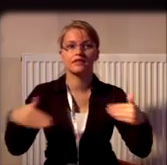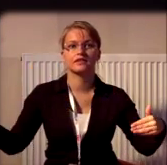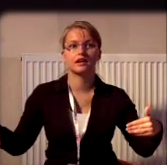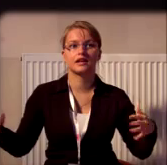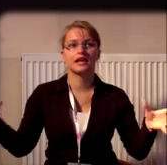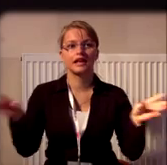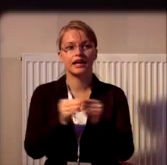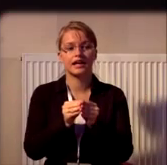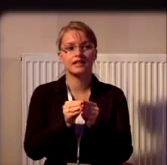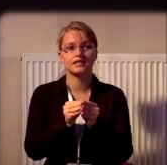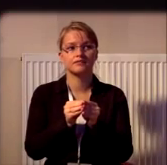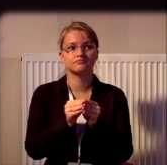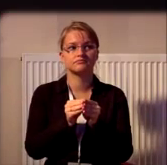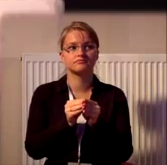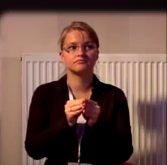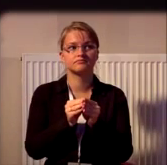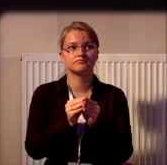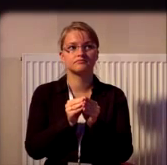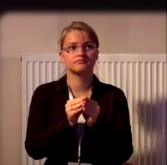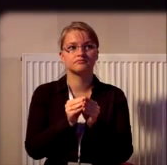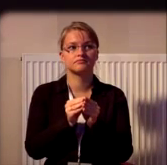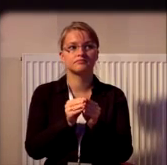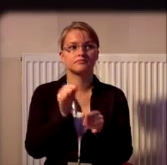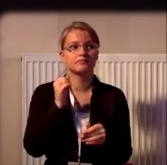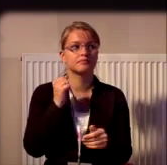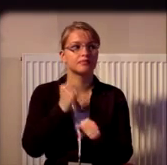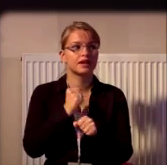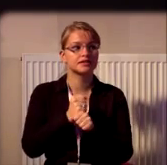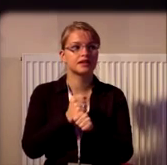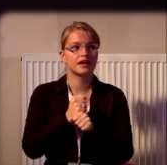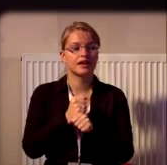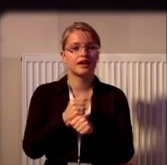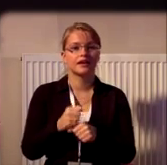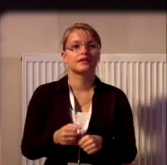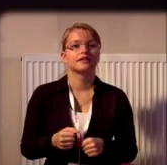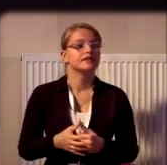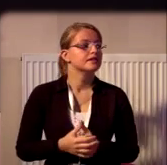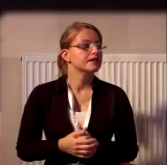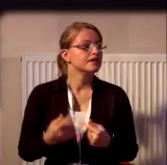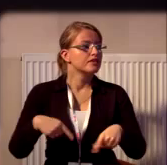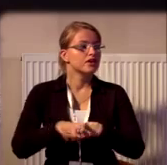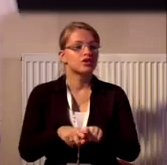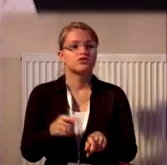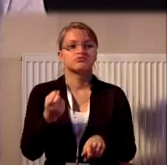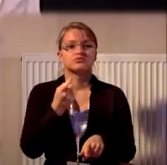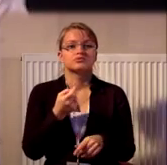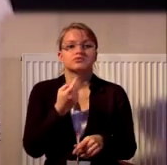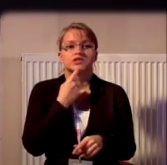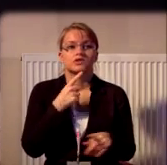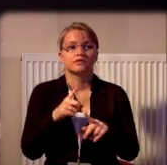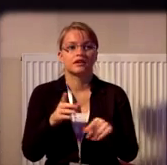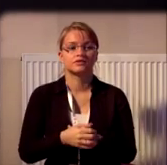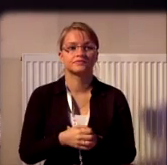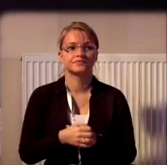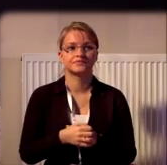wspólne opracowywanie jakichś prac plastycznych. Proszę Państwa, co to znaczy? Na początku powiedziałam, że